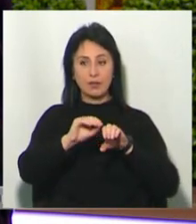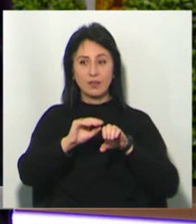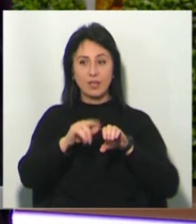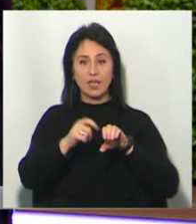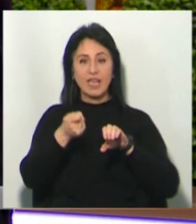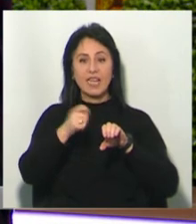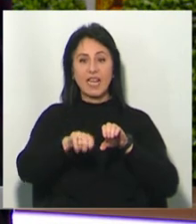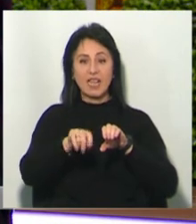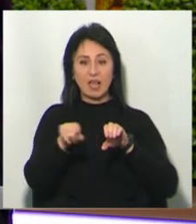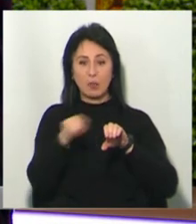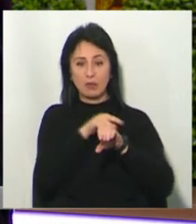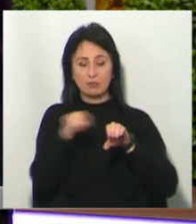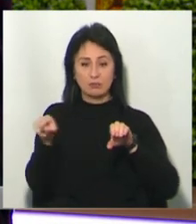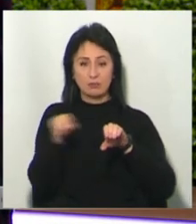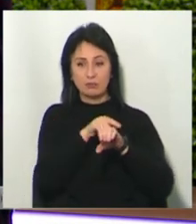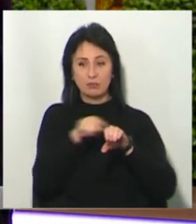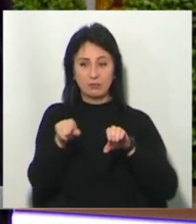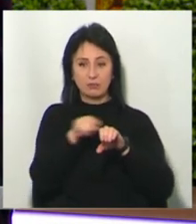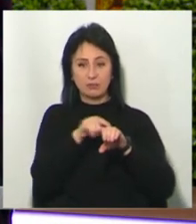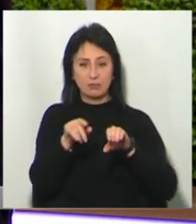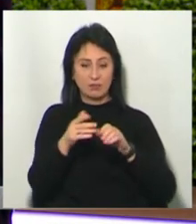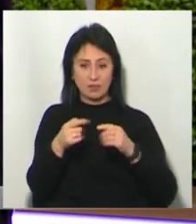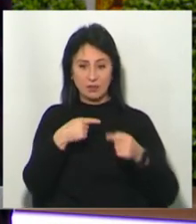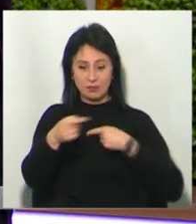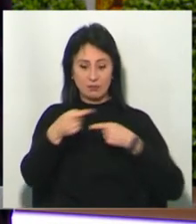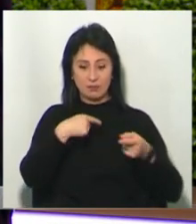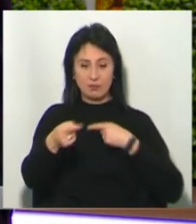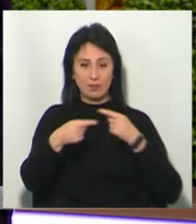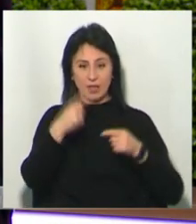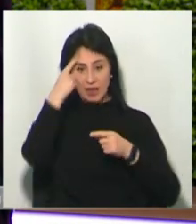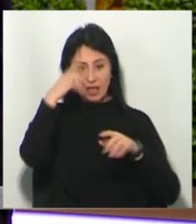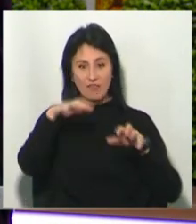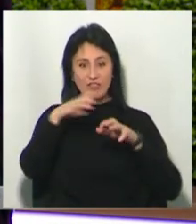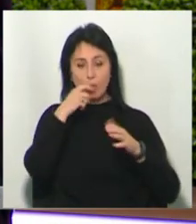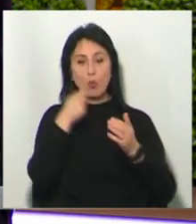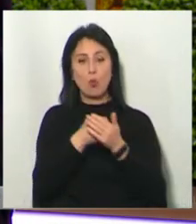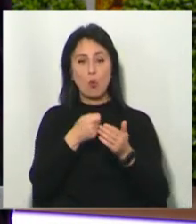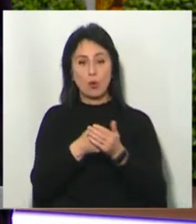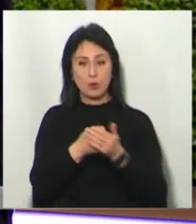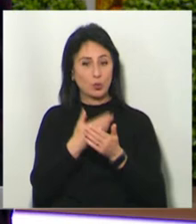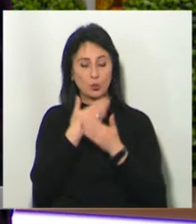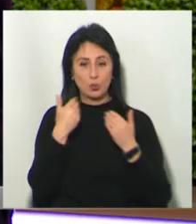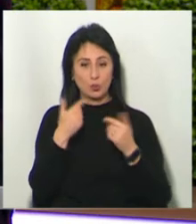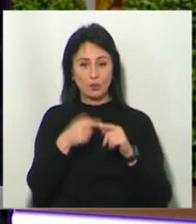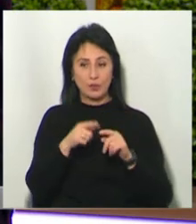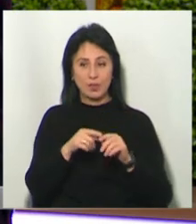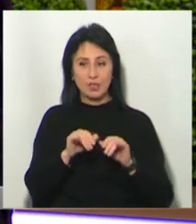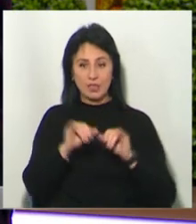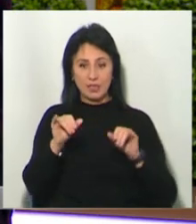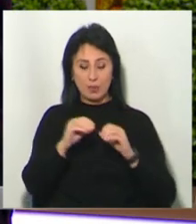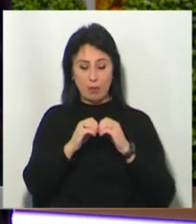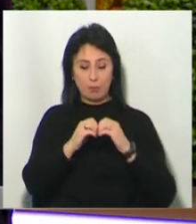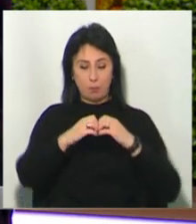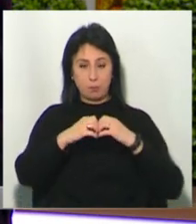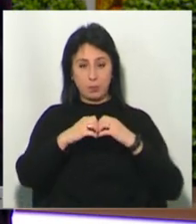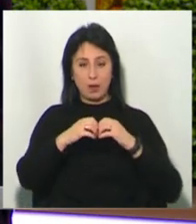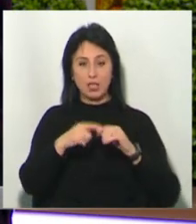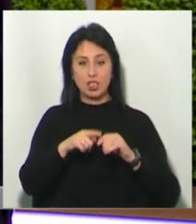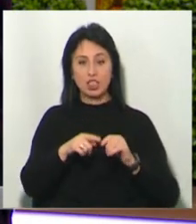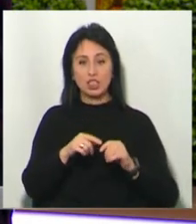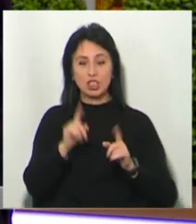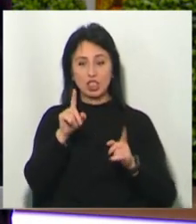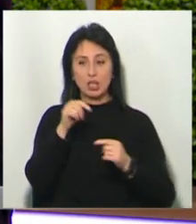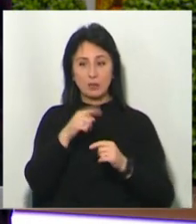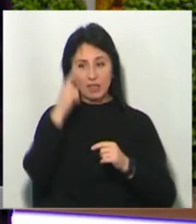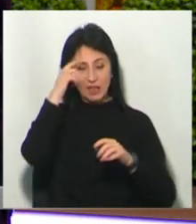ჰიდროცეფალია იკეტება, ასე რომ ვთქვათ, იხურება პარკუჭოვანი სისტემა და თავის ტვინის პარკუჭოვანი სისტემა იზრდება. იზრდება